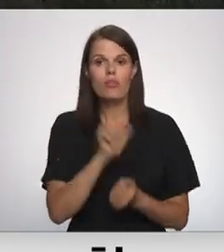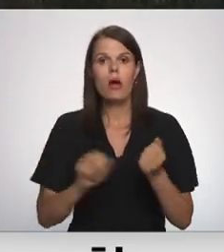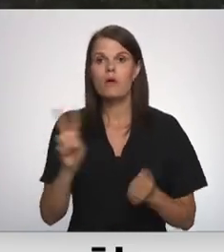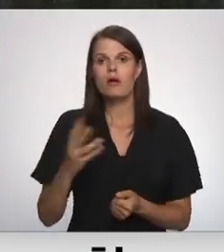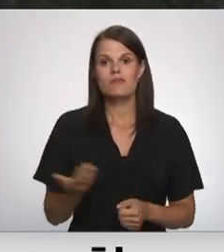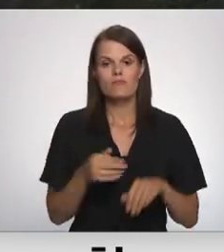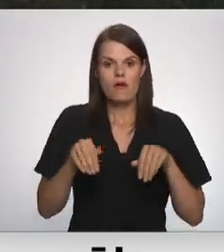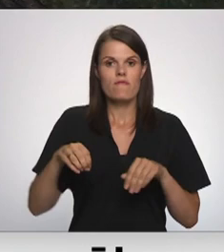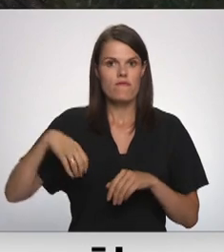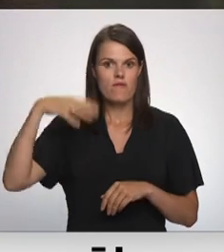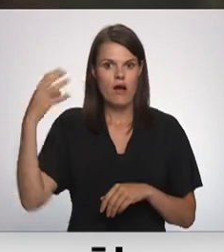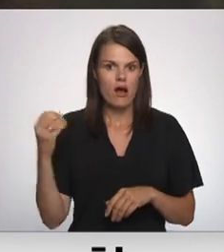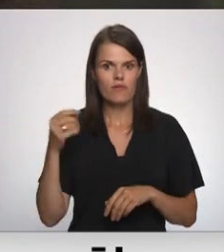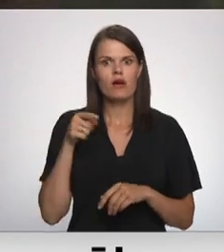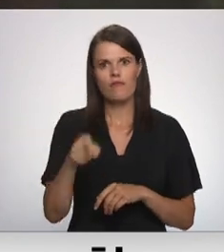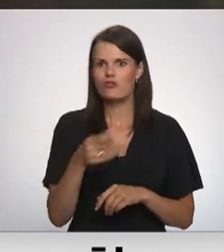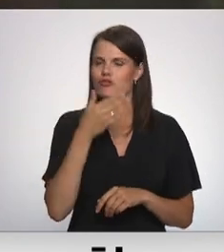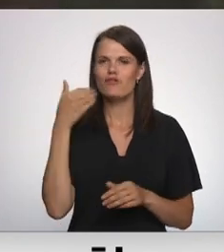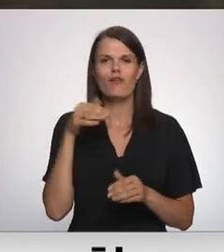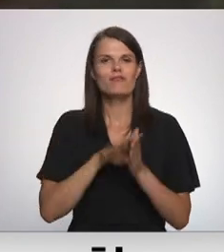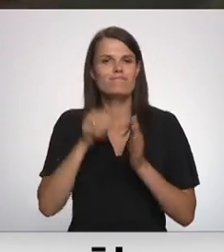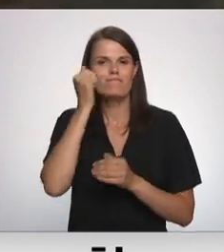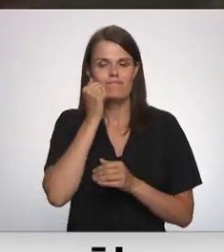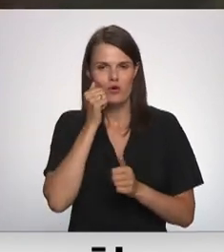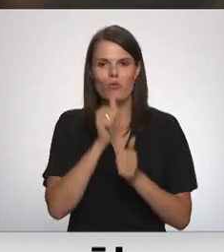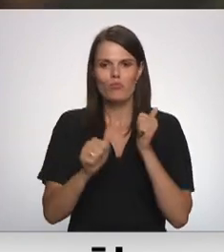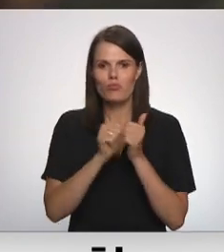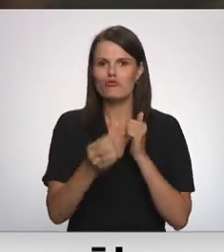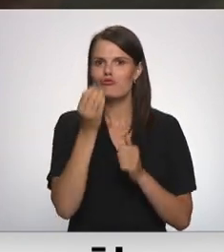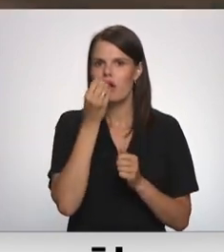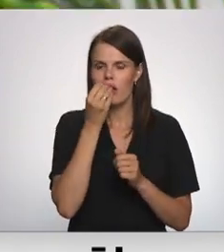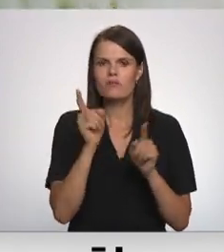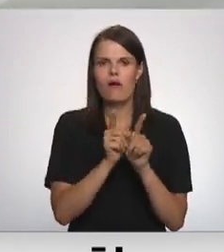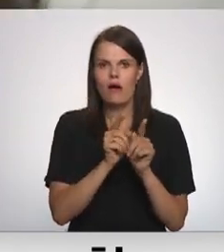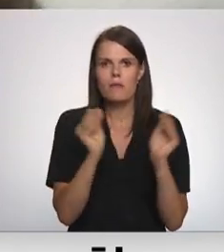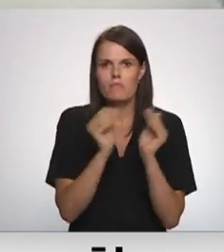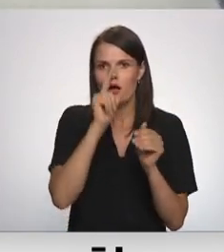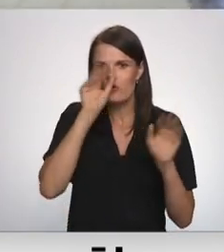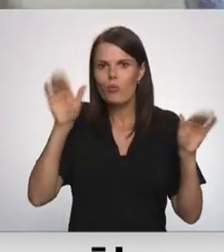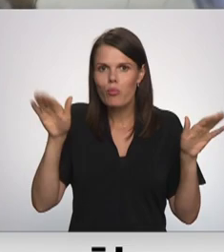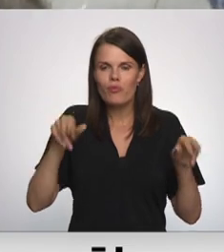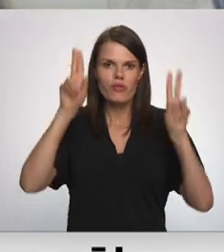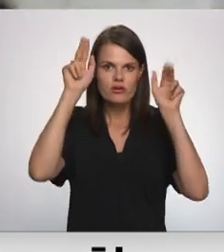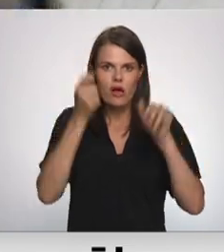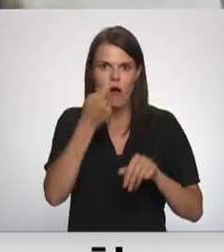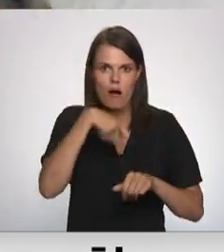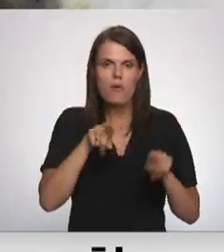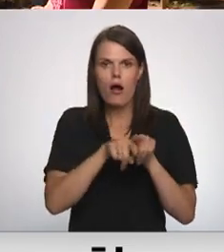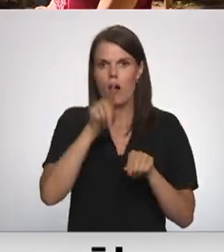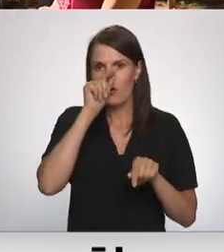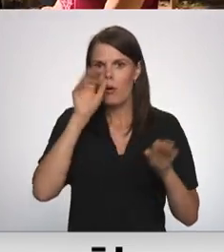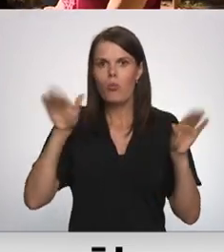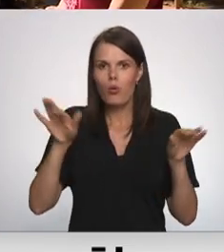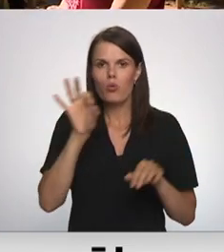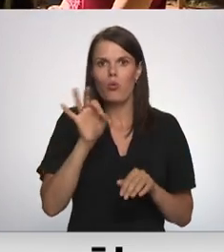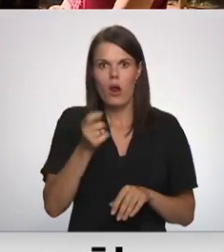vāveres nav nemaz tik nekaitīgs dzīvnieks, jo mēdz ēst gan mazos putnus un zaķus, gan arī putnu olas.